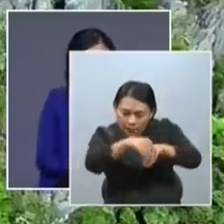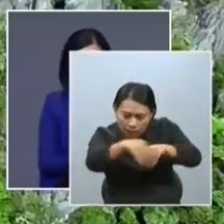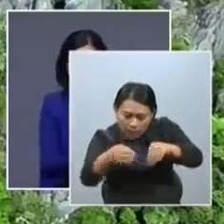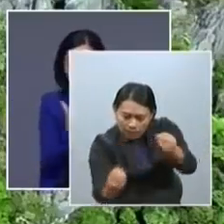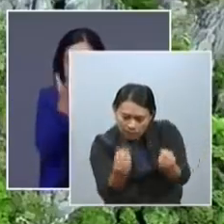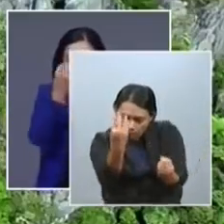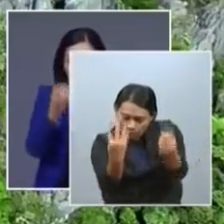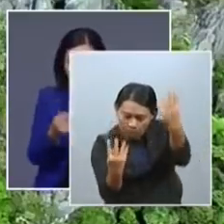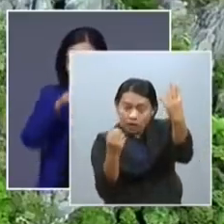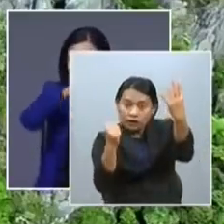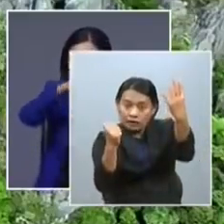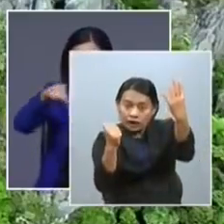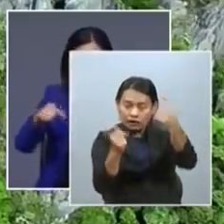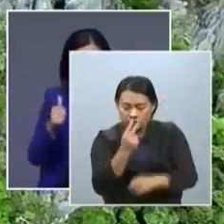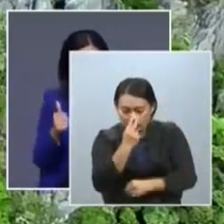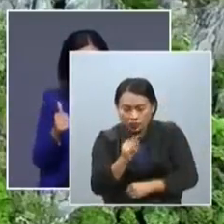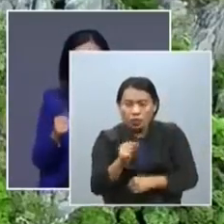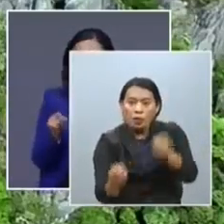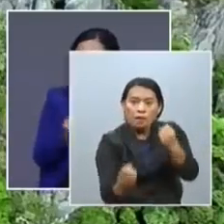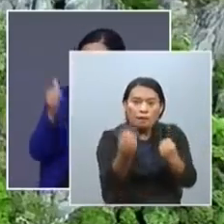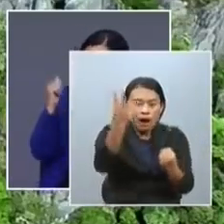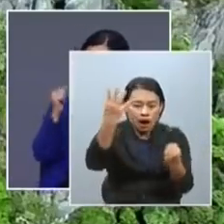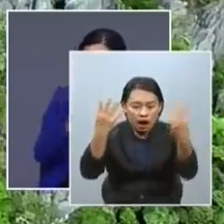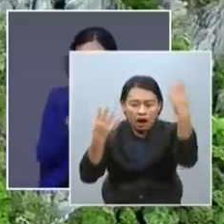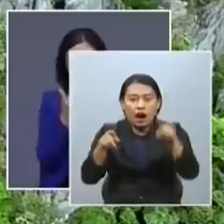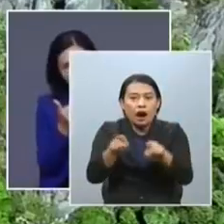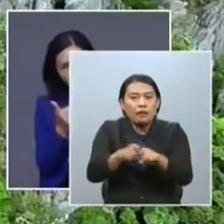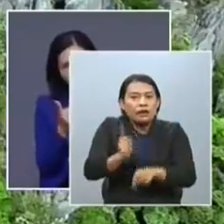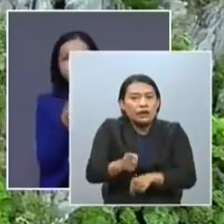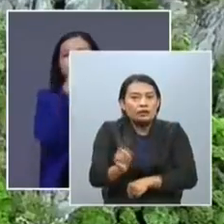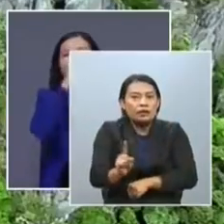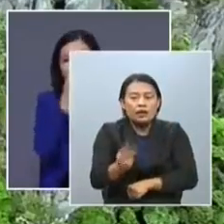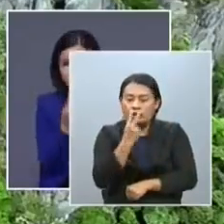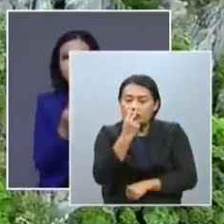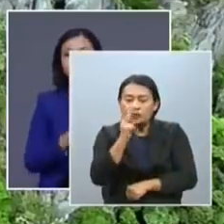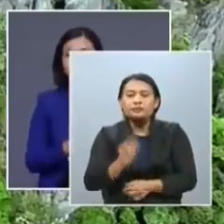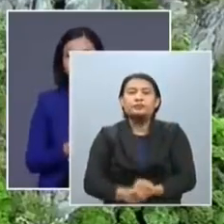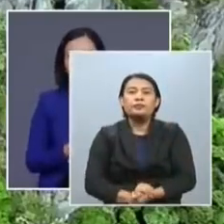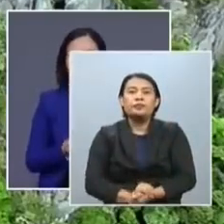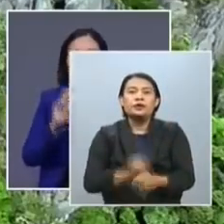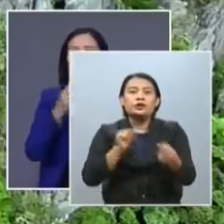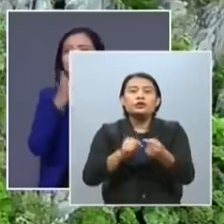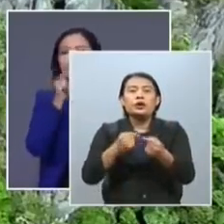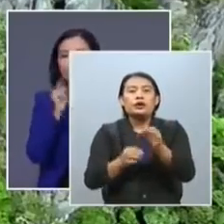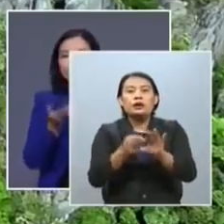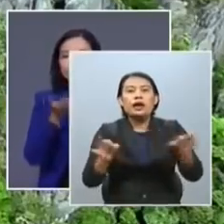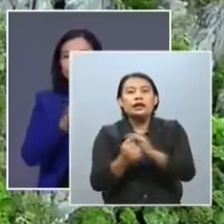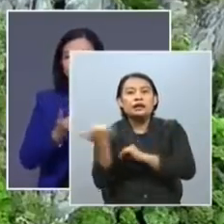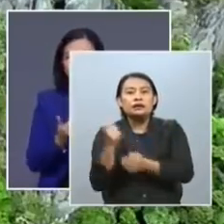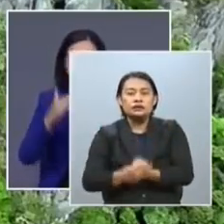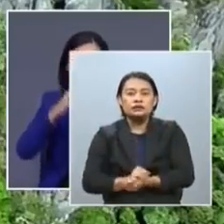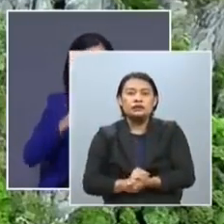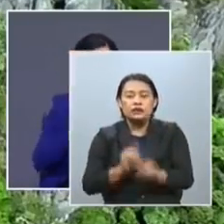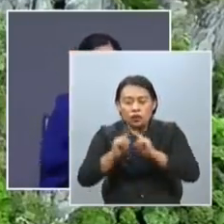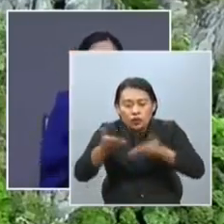นะทำให้พื้นที่เหล่านั้นเป็นพื้นที่ป่าได้เหมือนเดิมหรือไม่นะครับเรื่องอื่นก็เดี๋ยวเจรจาว่ากันต่อไปนะครับอย่าเพิ่งมากดดันกันเล